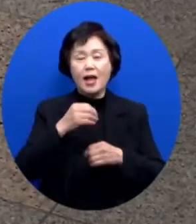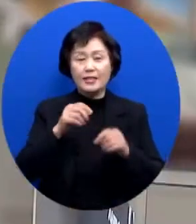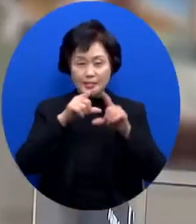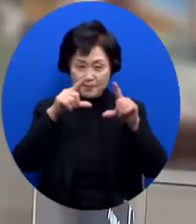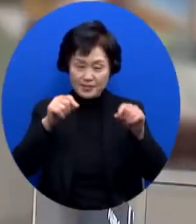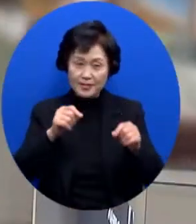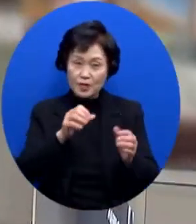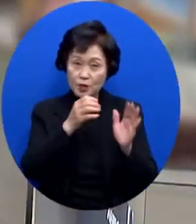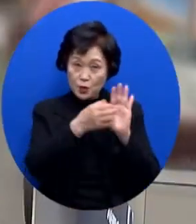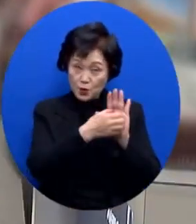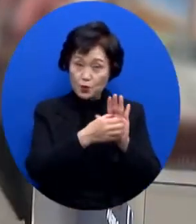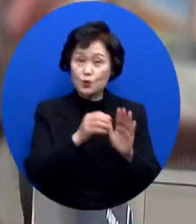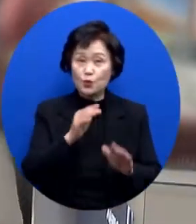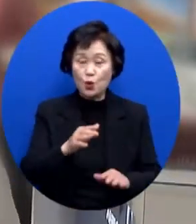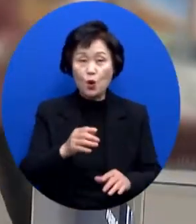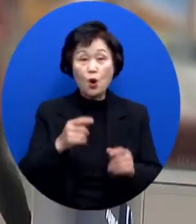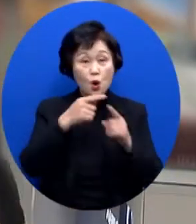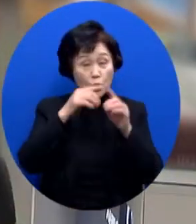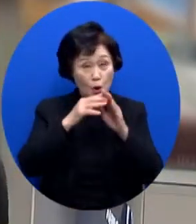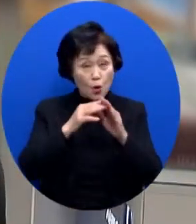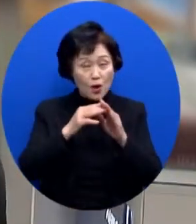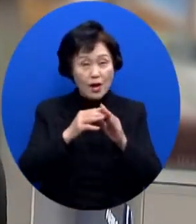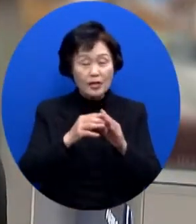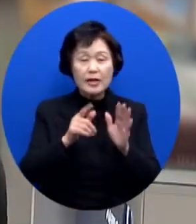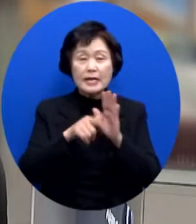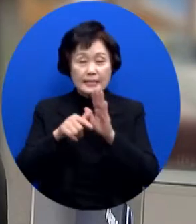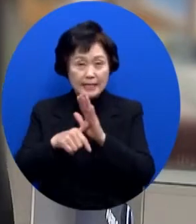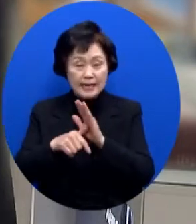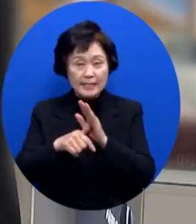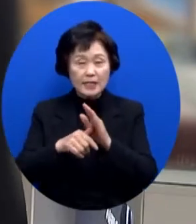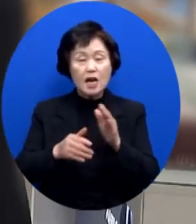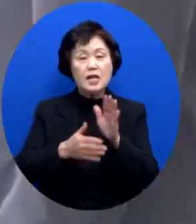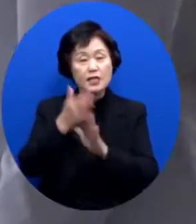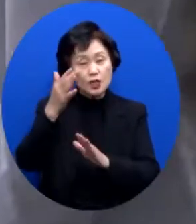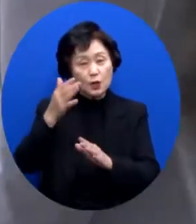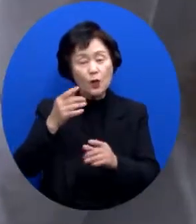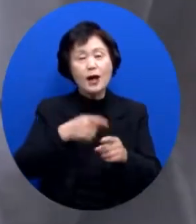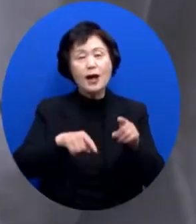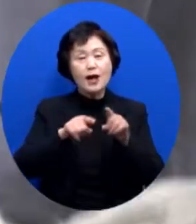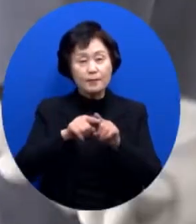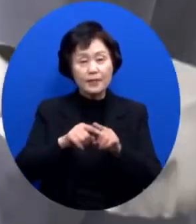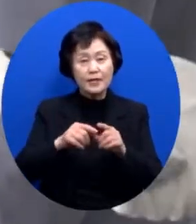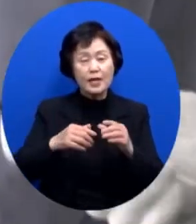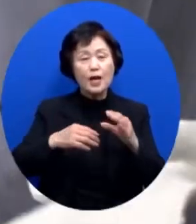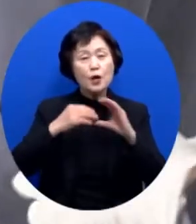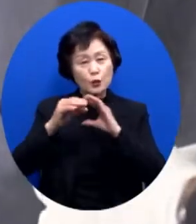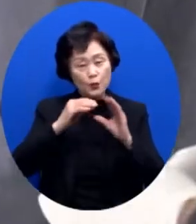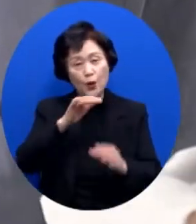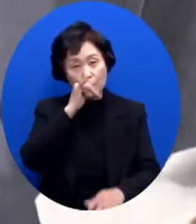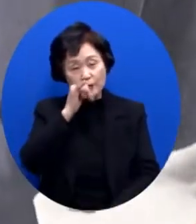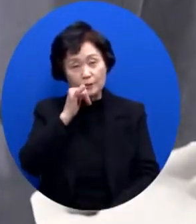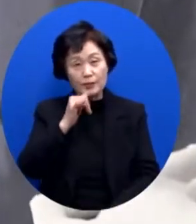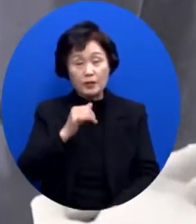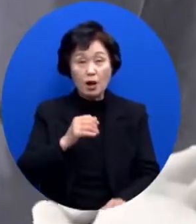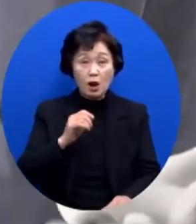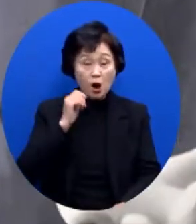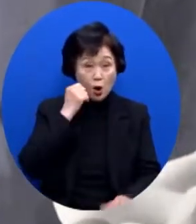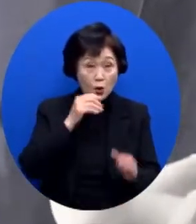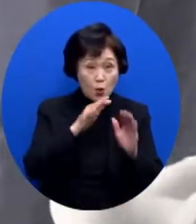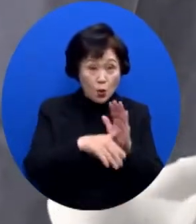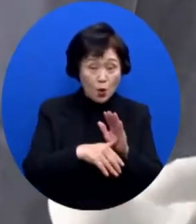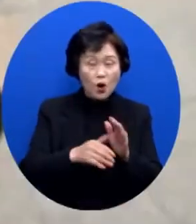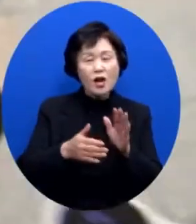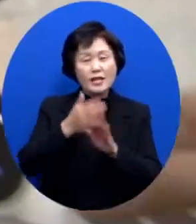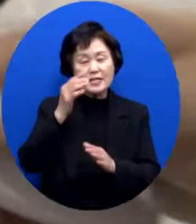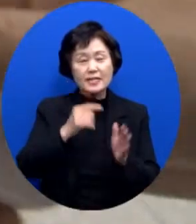교회도 방역 상황을 실시간으로 시와 공유했습니다. 코로나 감염 위험이 있는 교회 정보를 시에 알리고 방역 체계